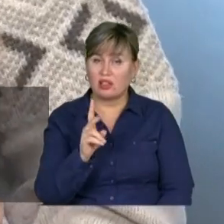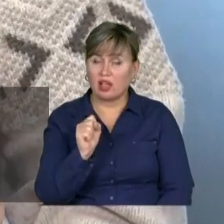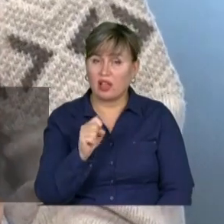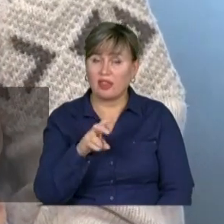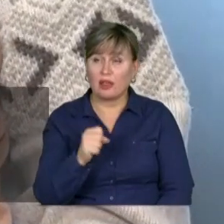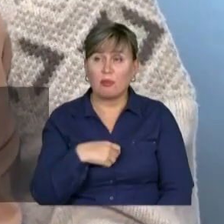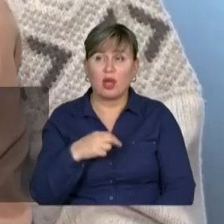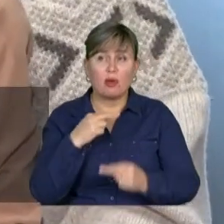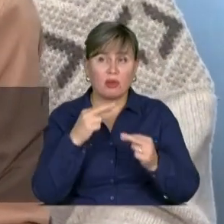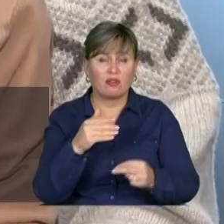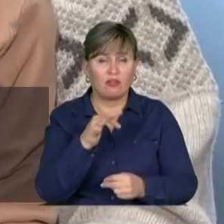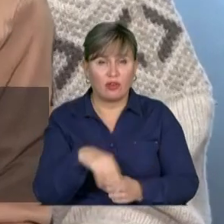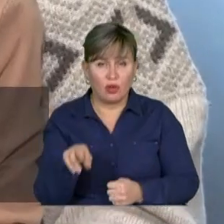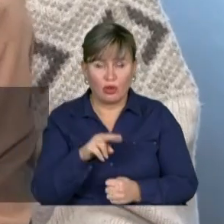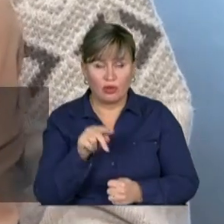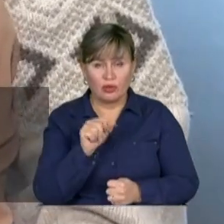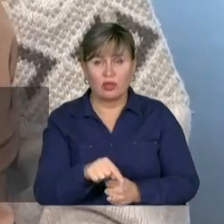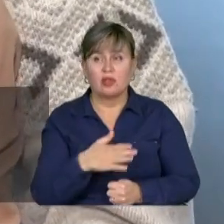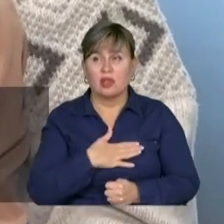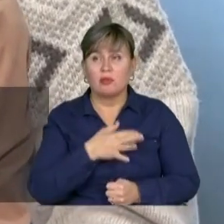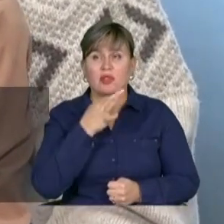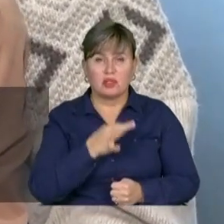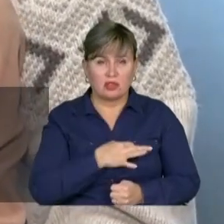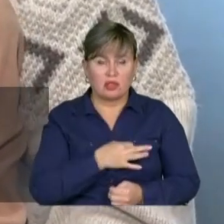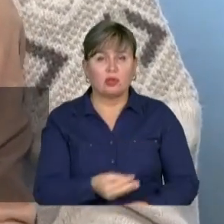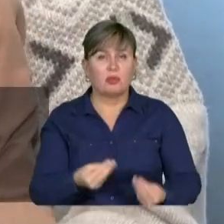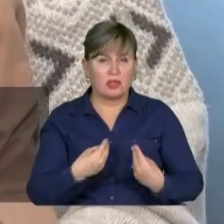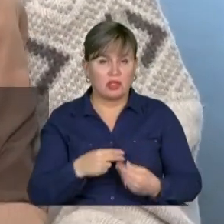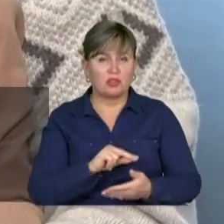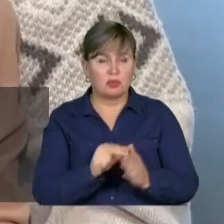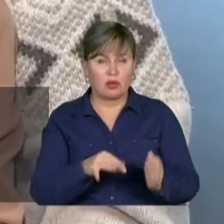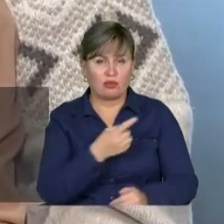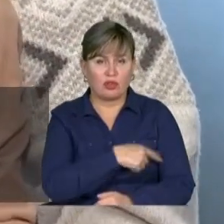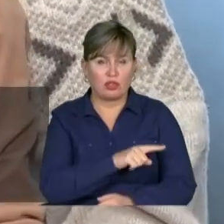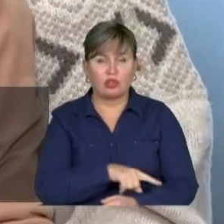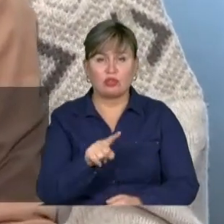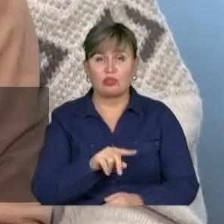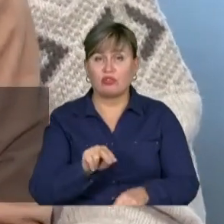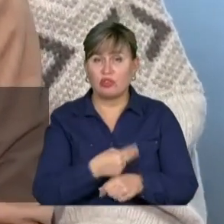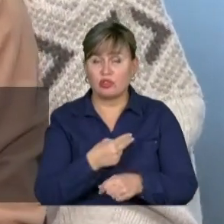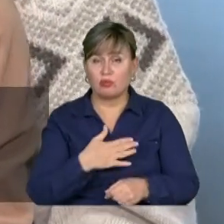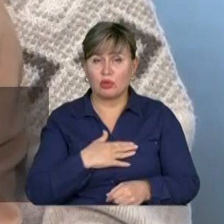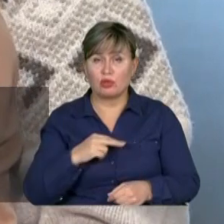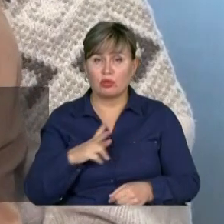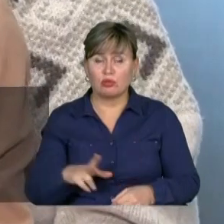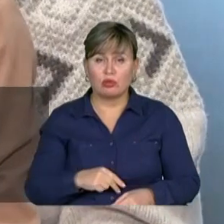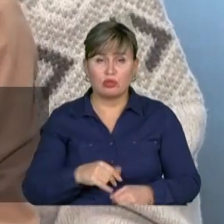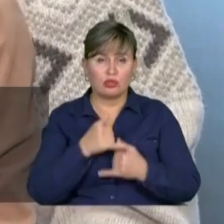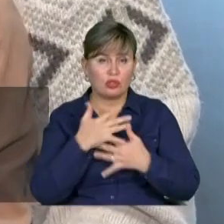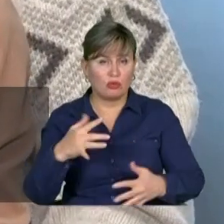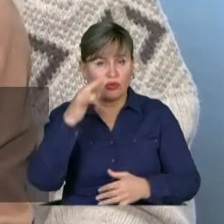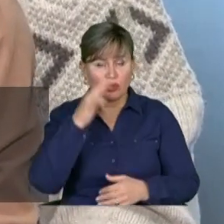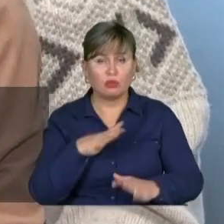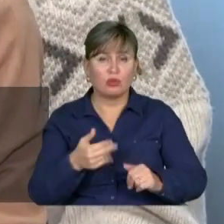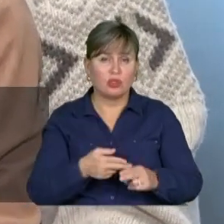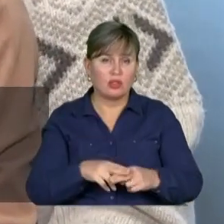Мы обратились в фонд «Казахстан Халкына». Нам сказали предоставить справку от врачей, что вылечить мою дочь в Казахстане не смогут. И только после